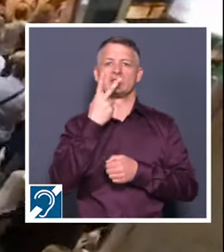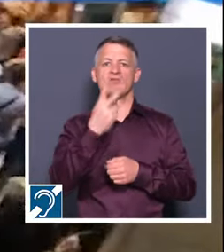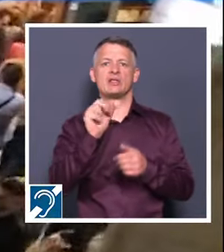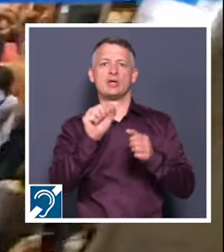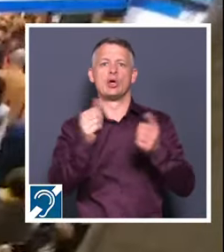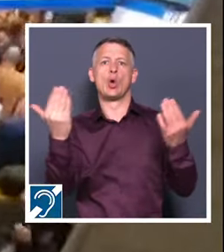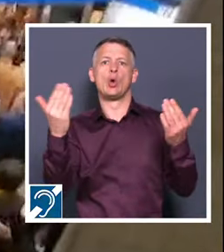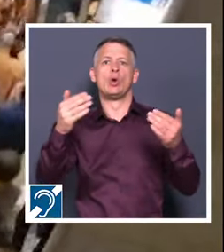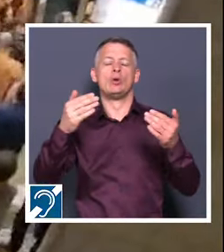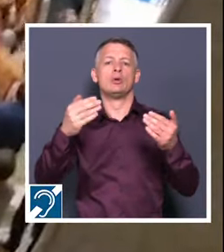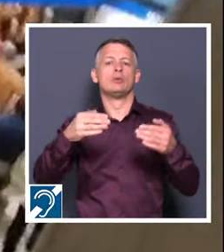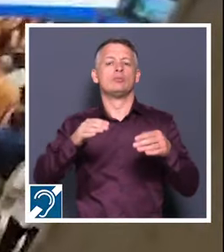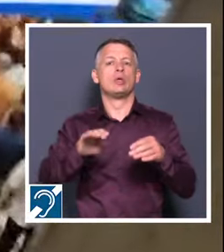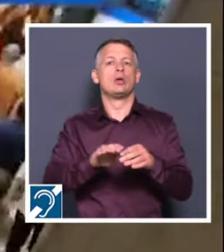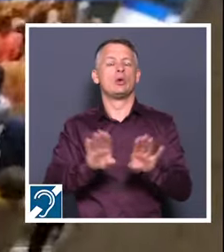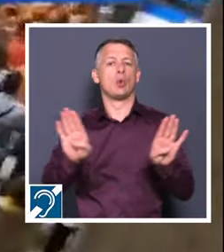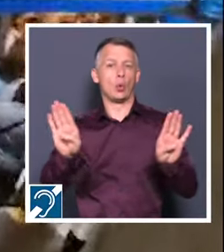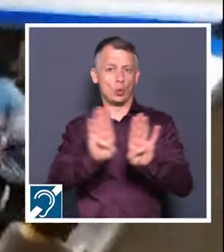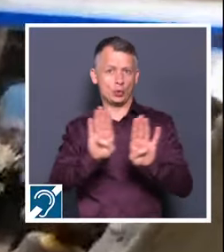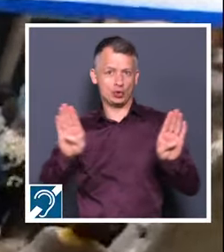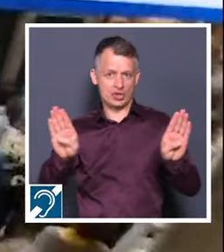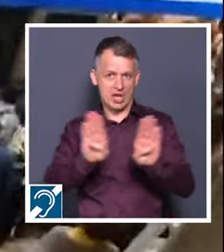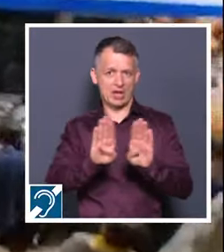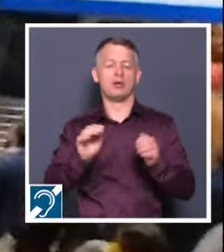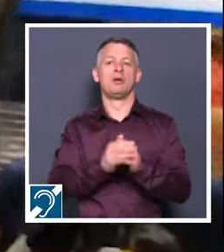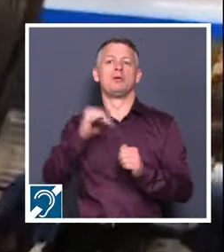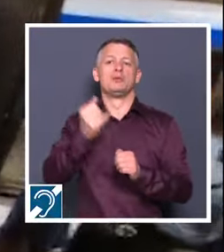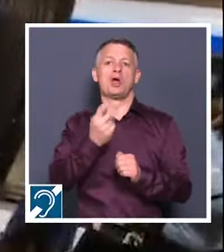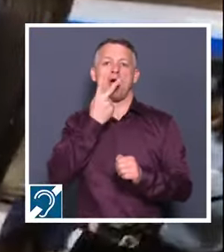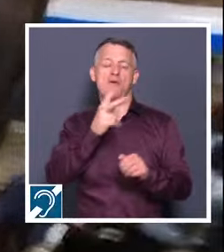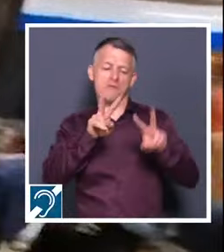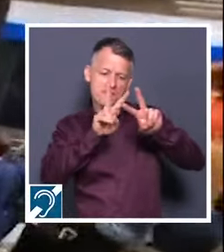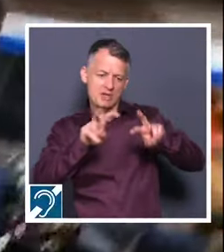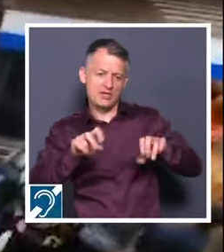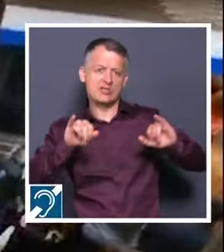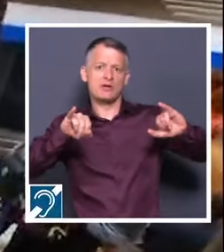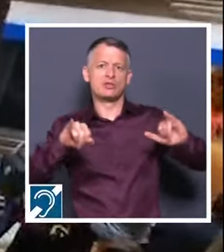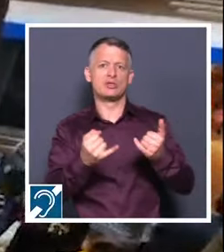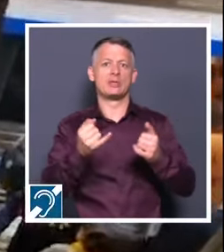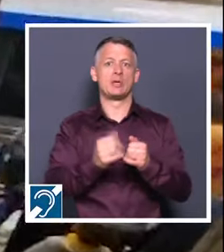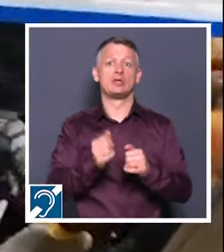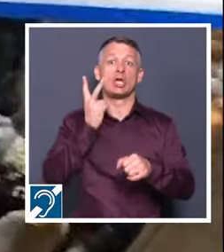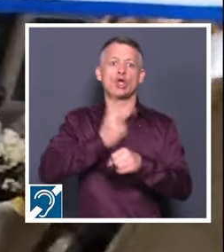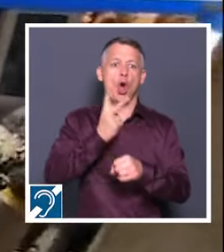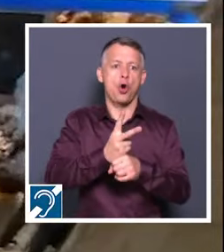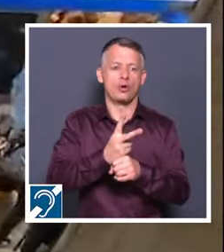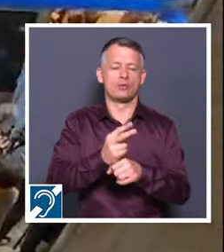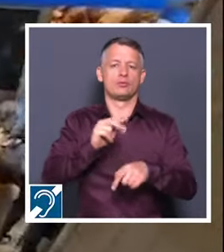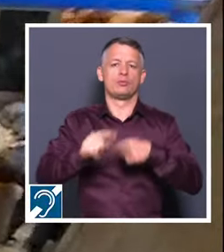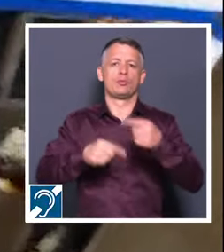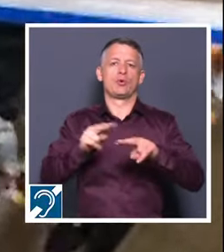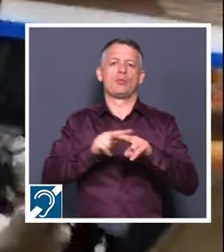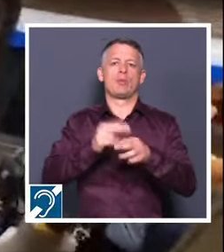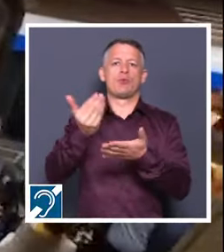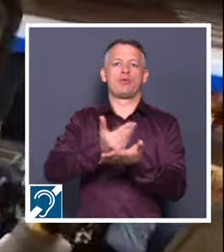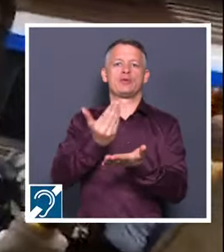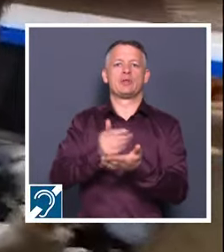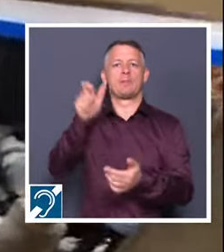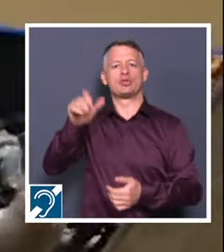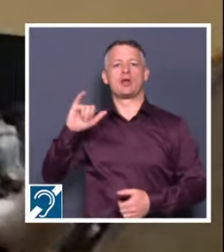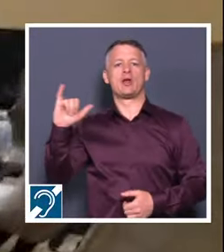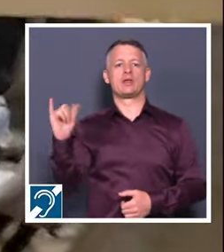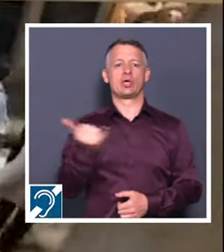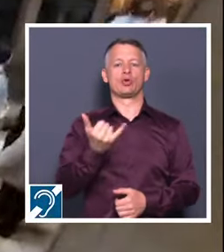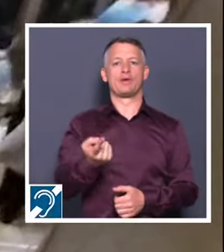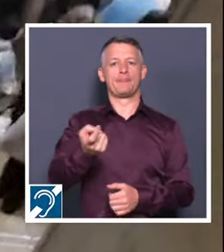acestui tren și totodată a verificat ce se întâmplă chiar de două ori, după cum ne-au povestit călătorii